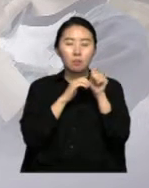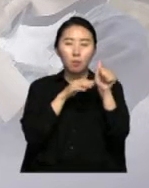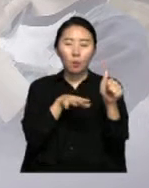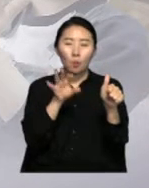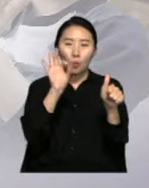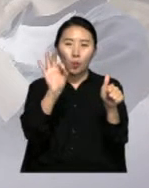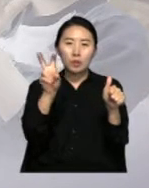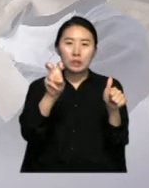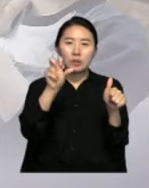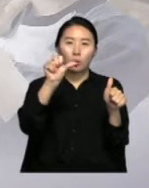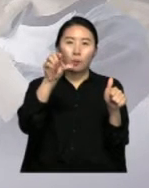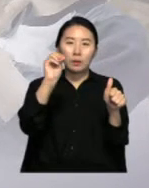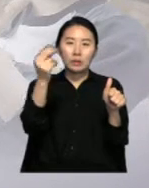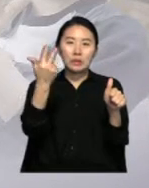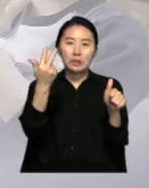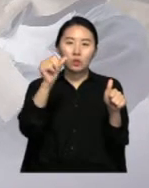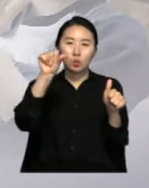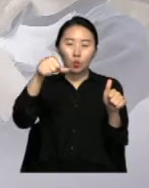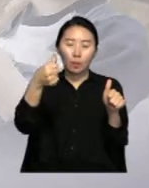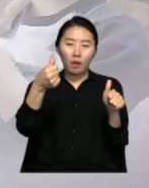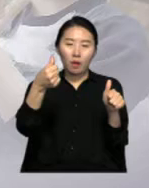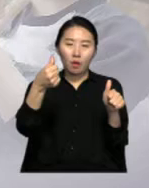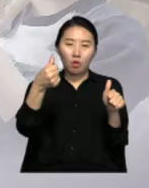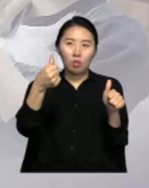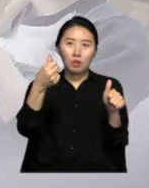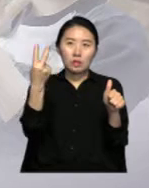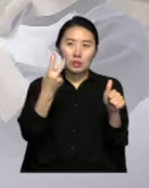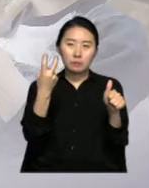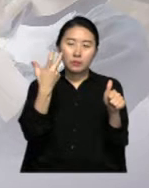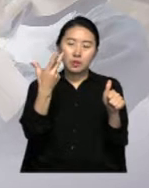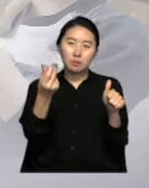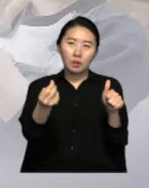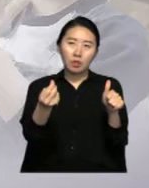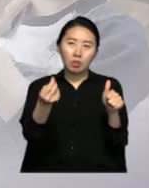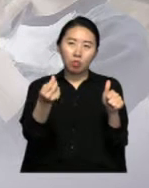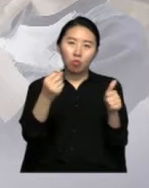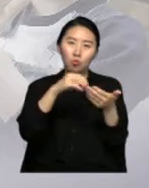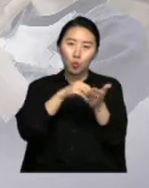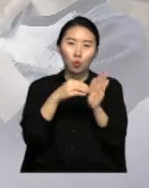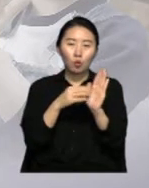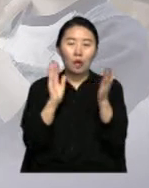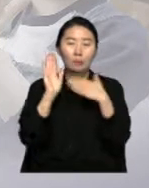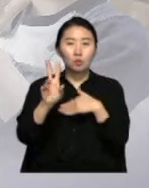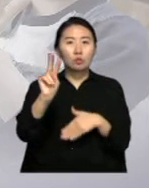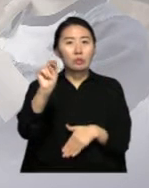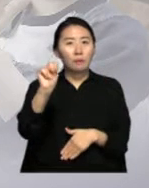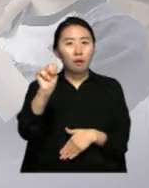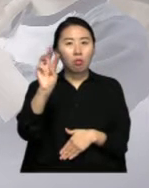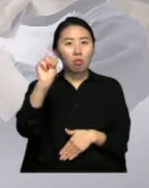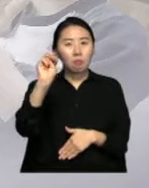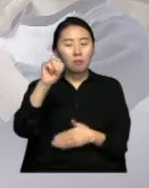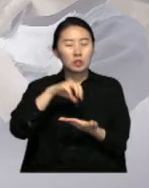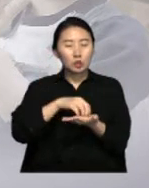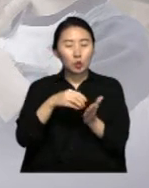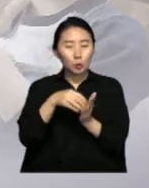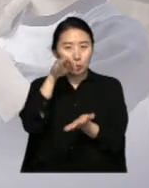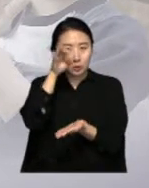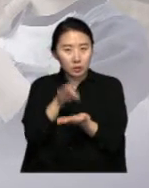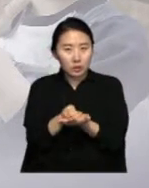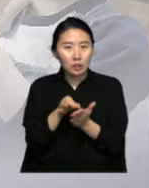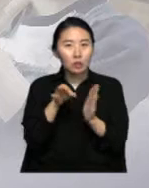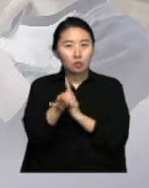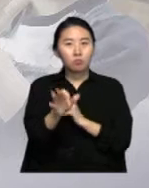각각 25만 7,500원, 27만 6,700원이었지만 앞으로는 2만 원에서 3만 원만 부담하면